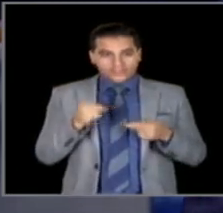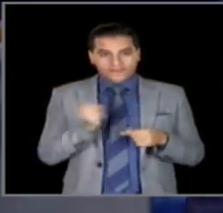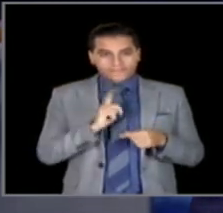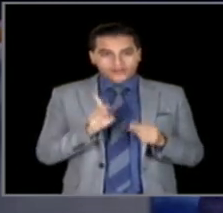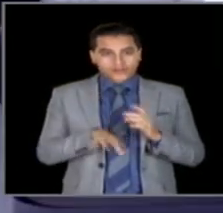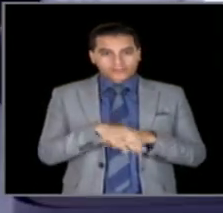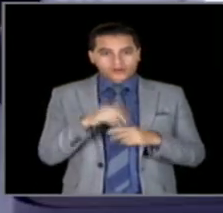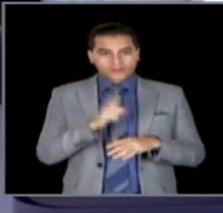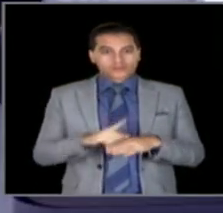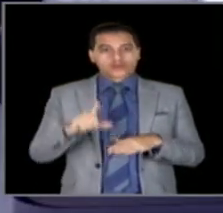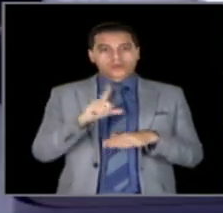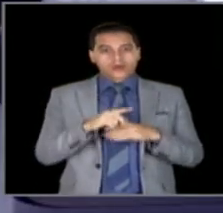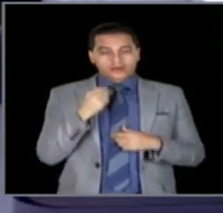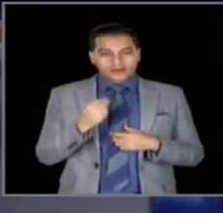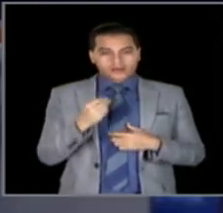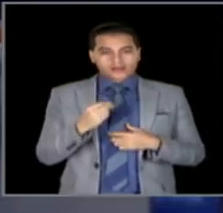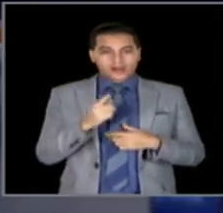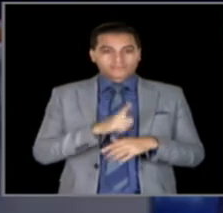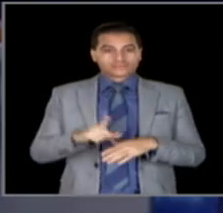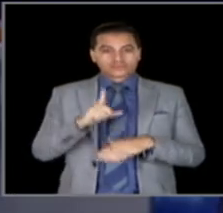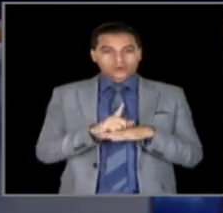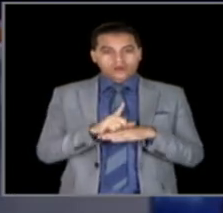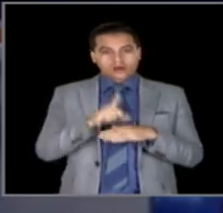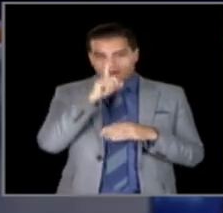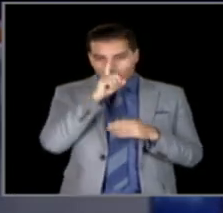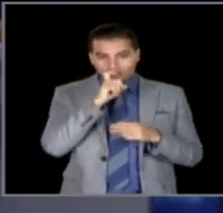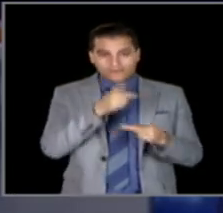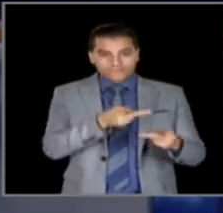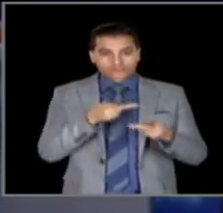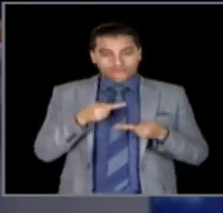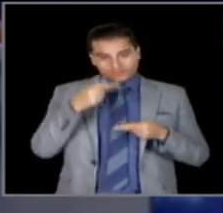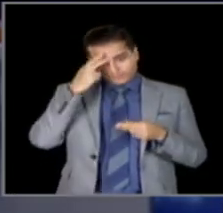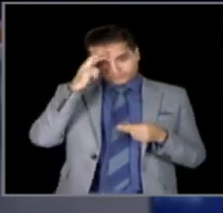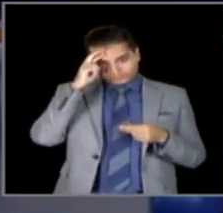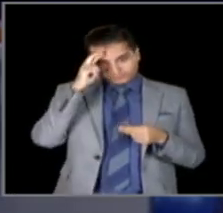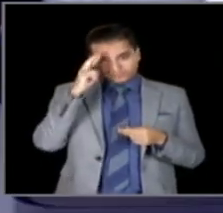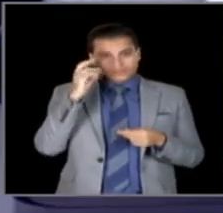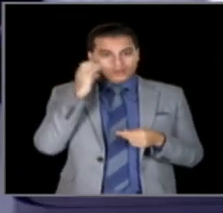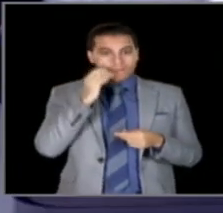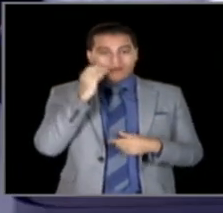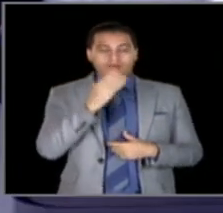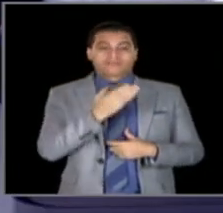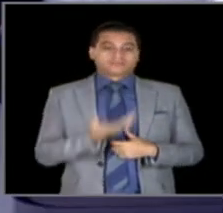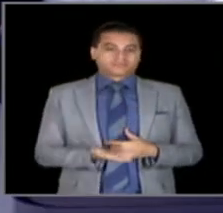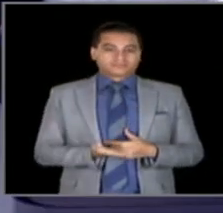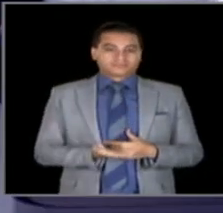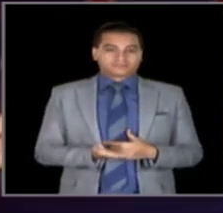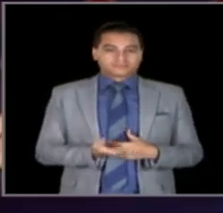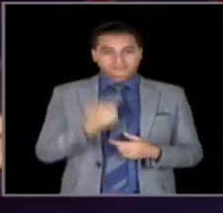مش المتوجة. المتوجة قطر، المستضيفة الإمارات